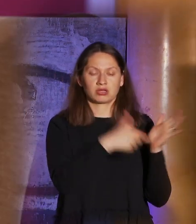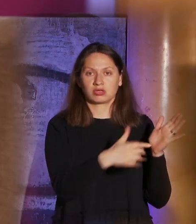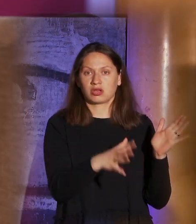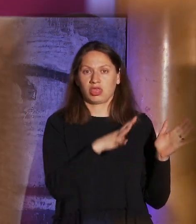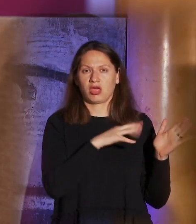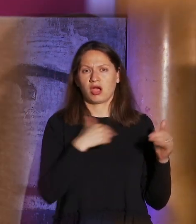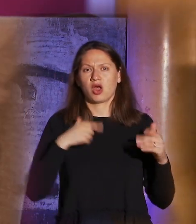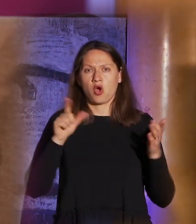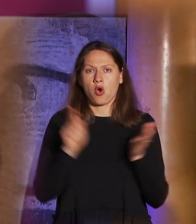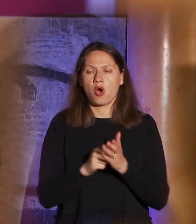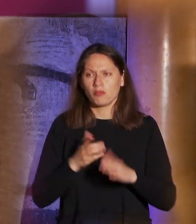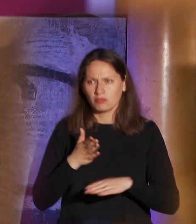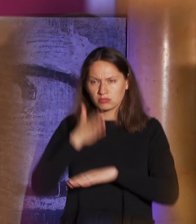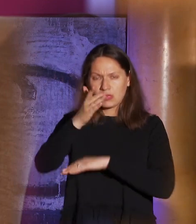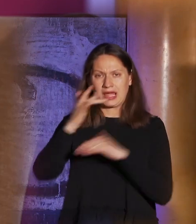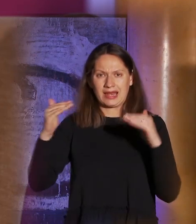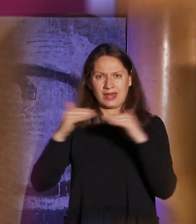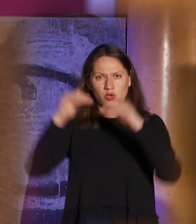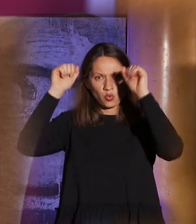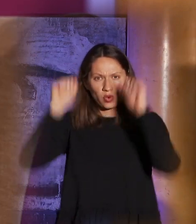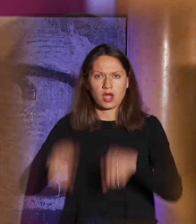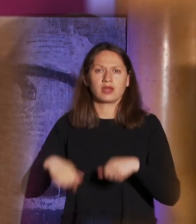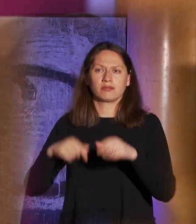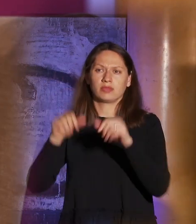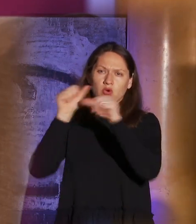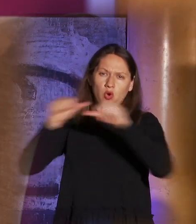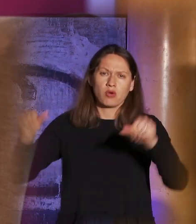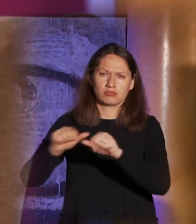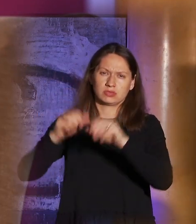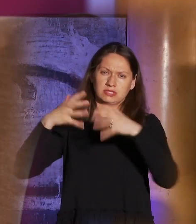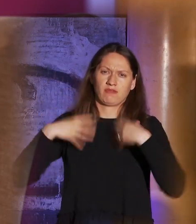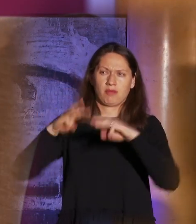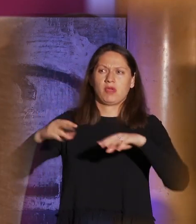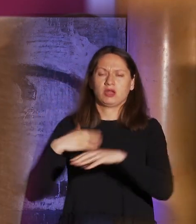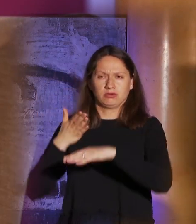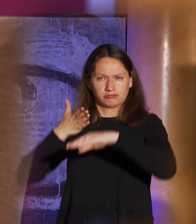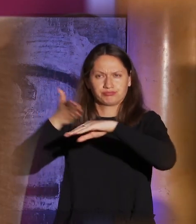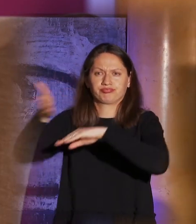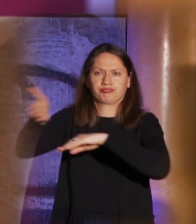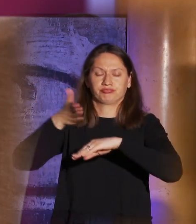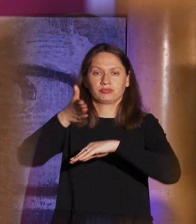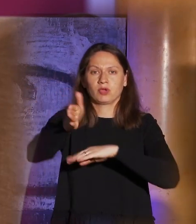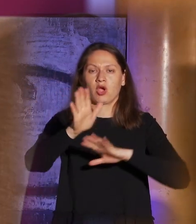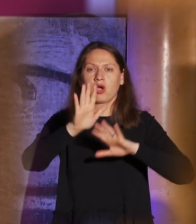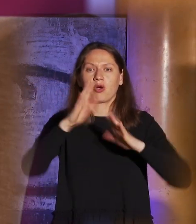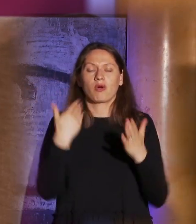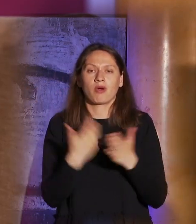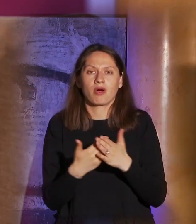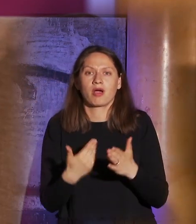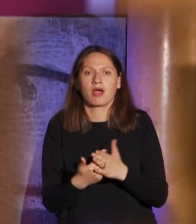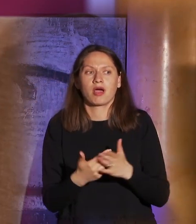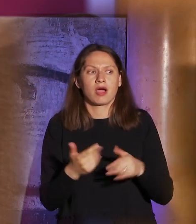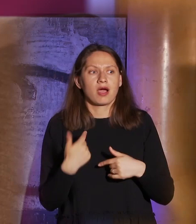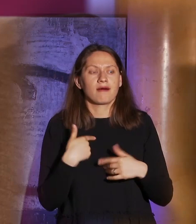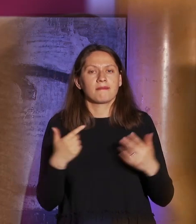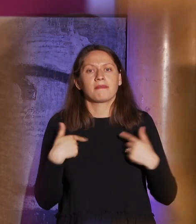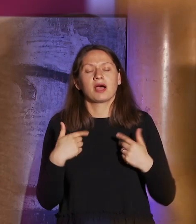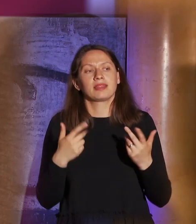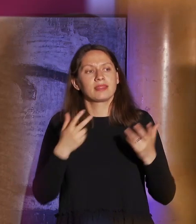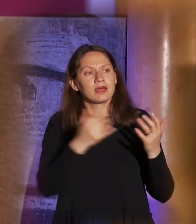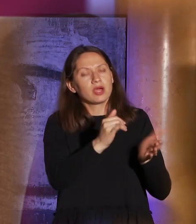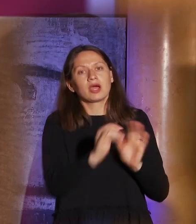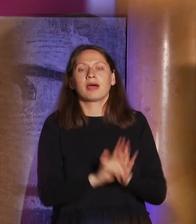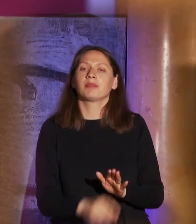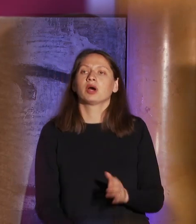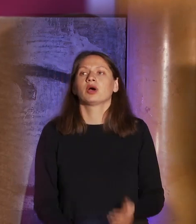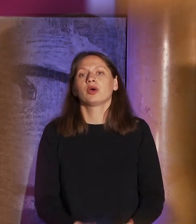lygių galimybių važiuoti, į ministeriją sveikatos, kad man kažko paskambintų, kitų kelių